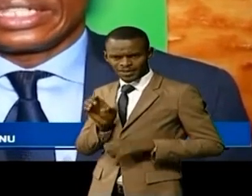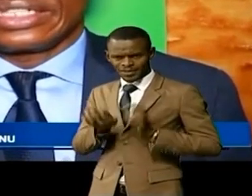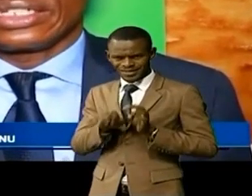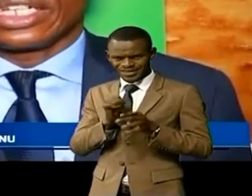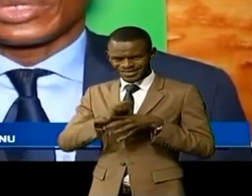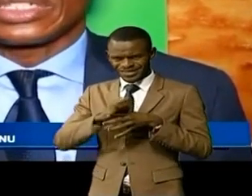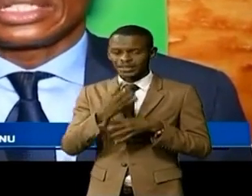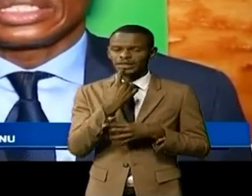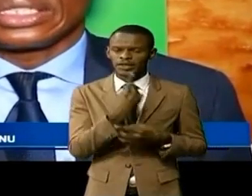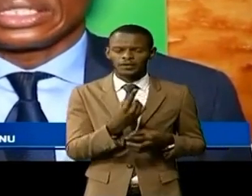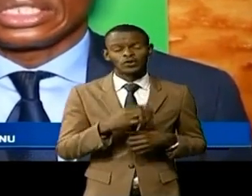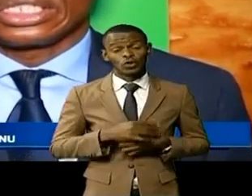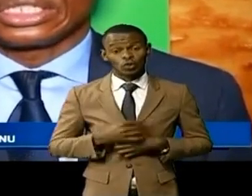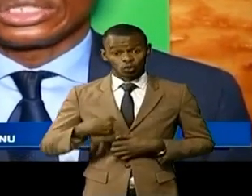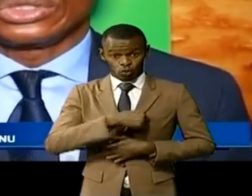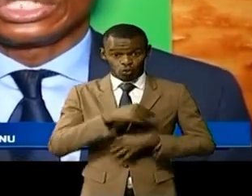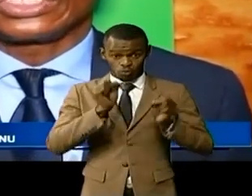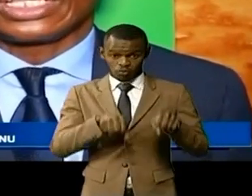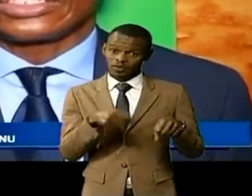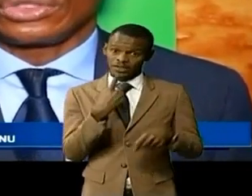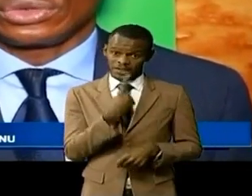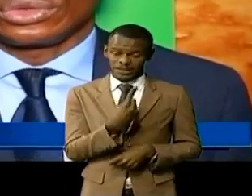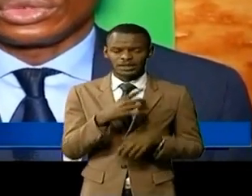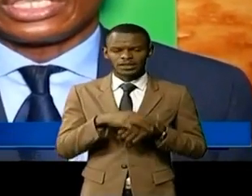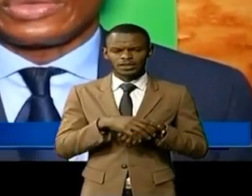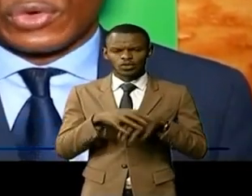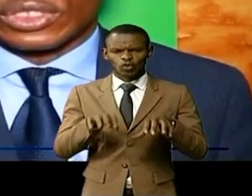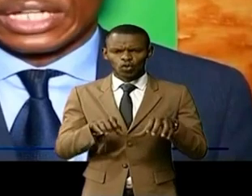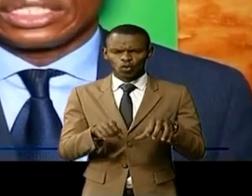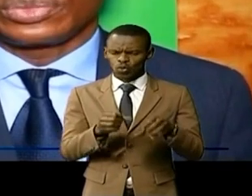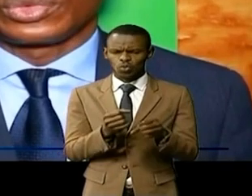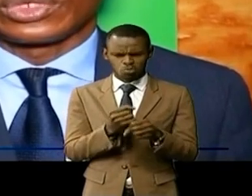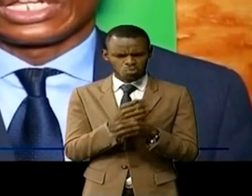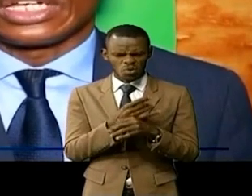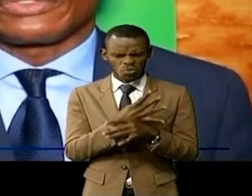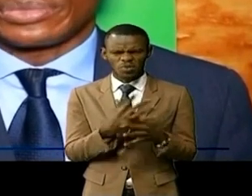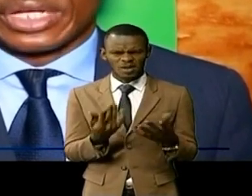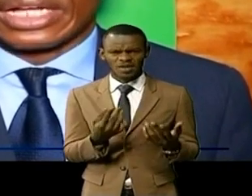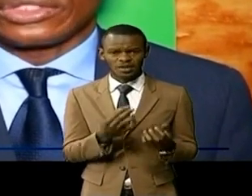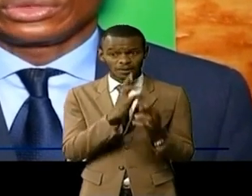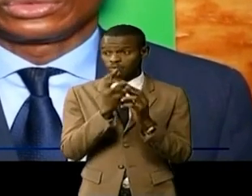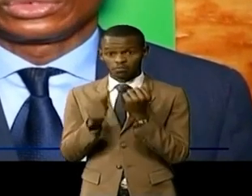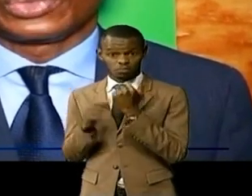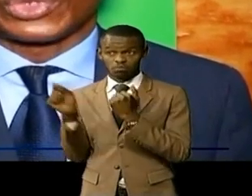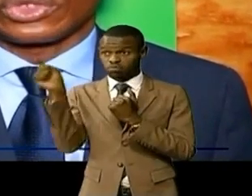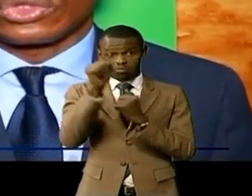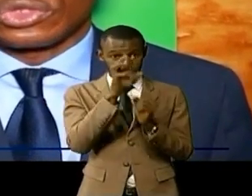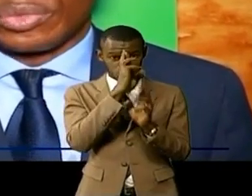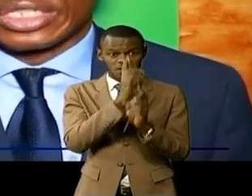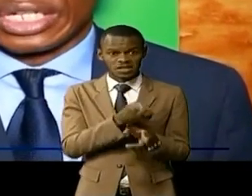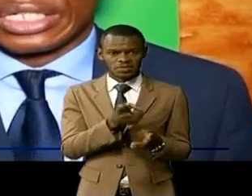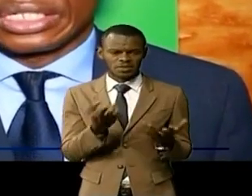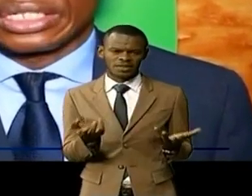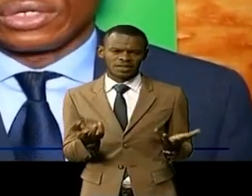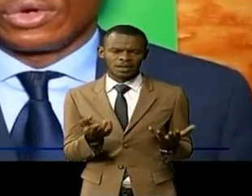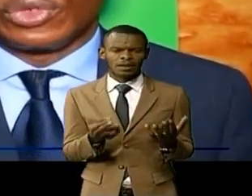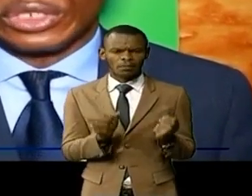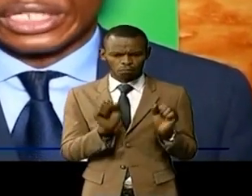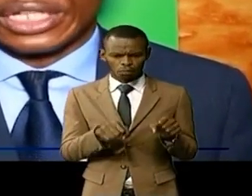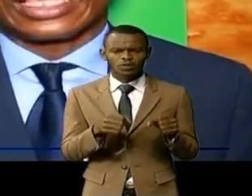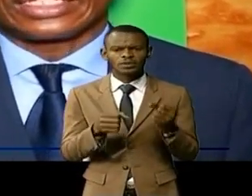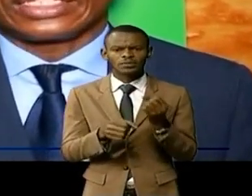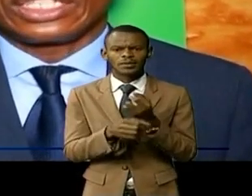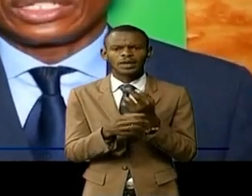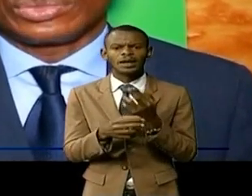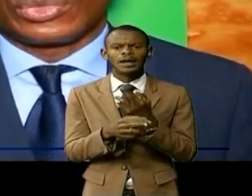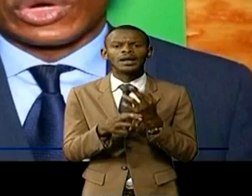RDC représente une destination importante pour la fabrication des précurseurs de batteries au monde.